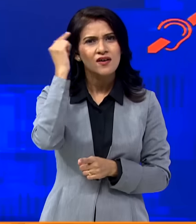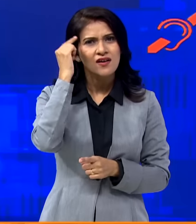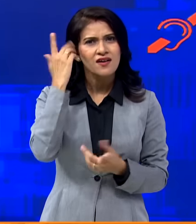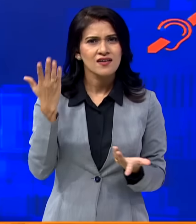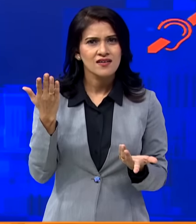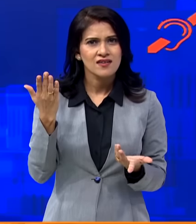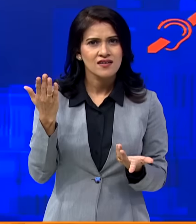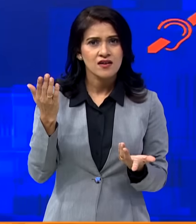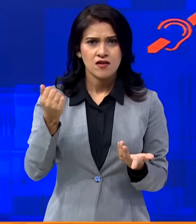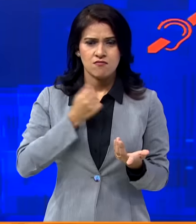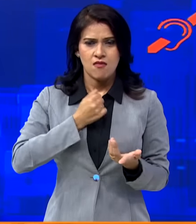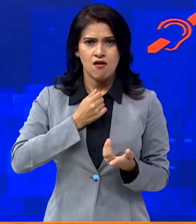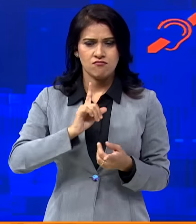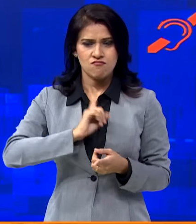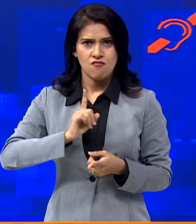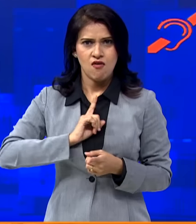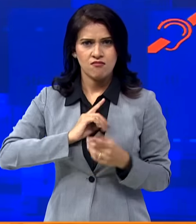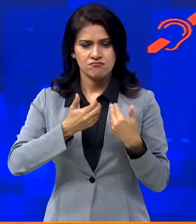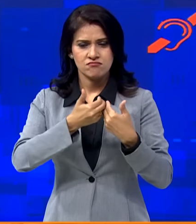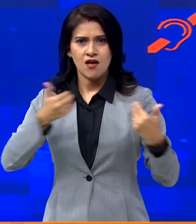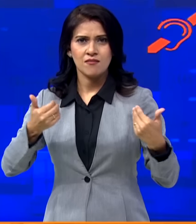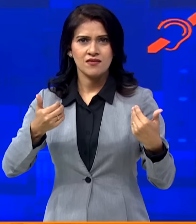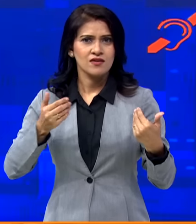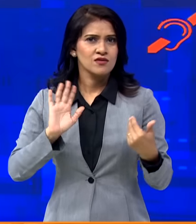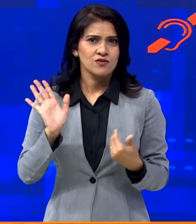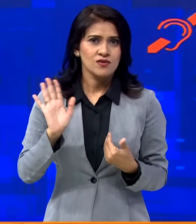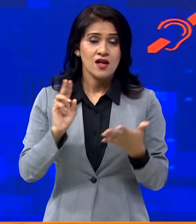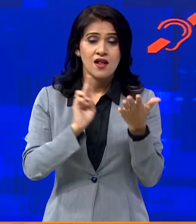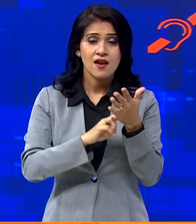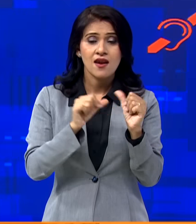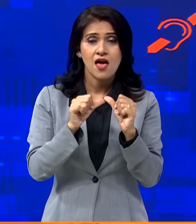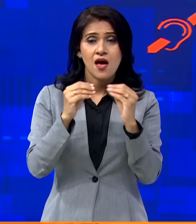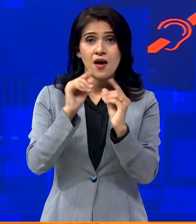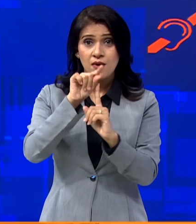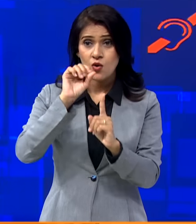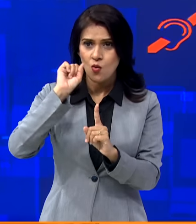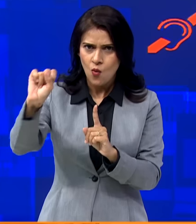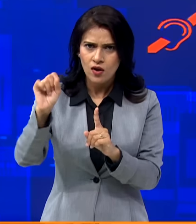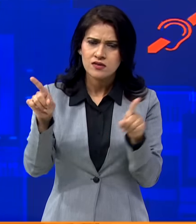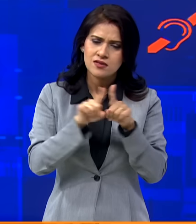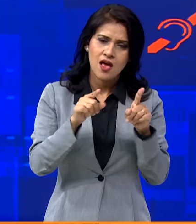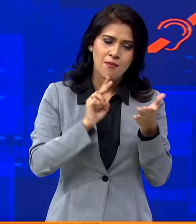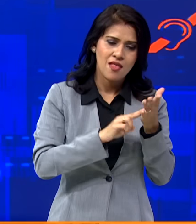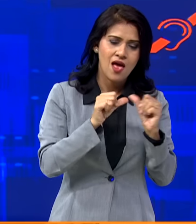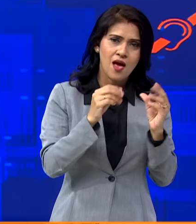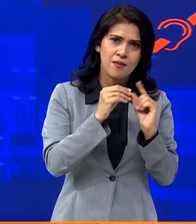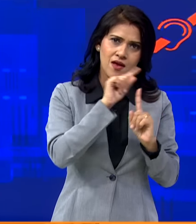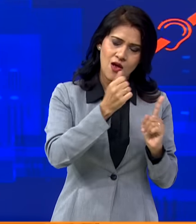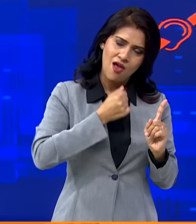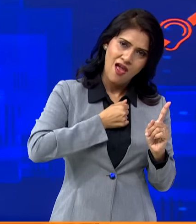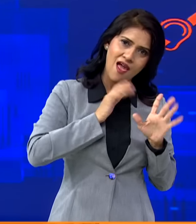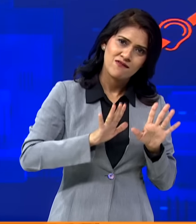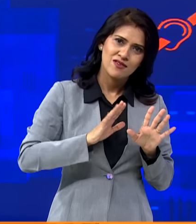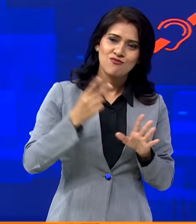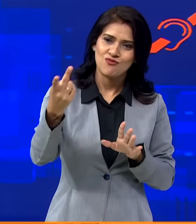अपना उन्हें तकसीम ना करना नबी जितने तुम्हारे हैं नबी उतने हमारे